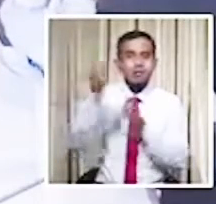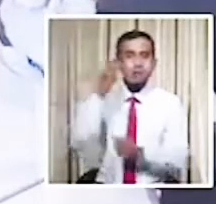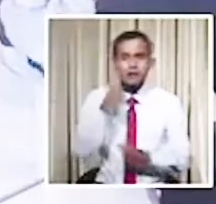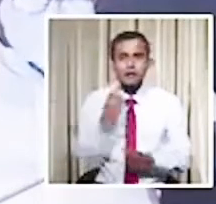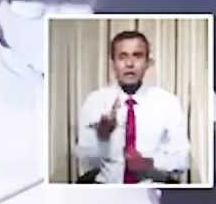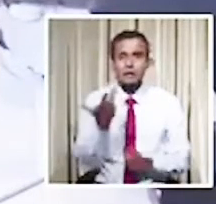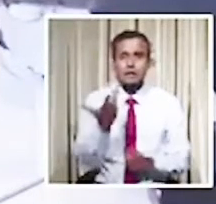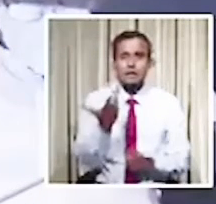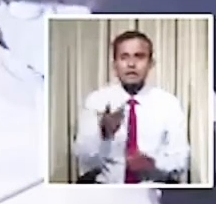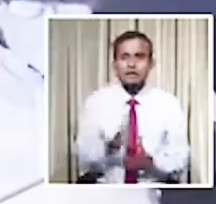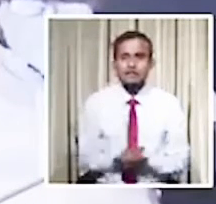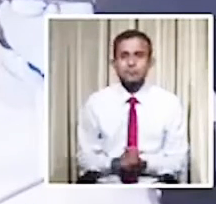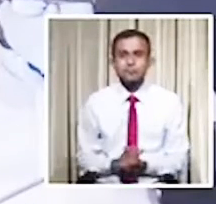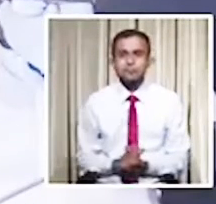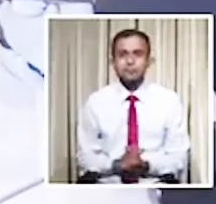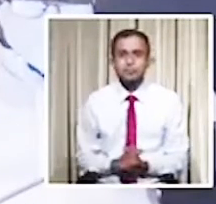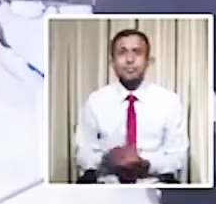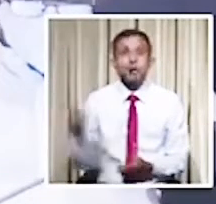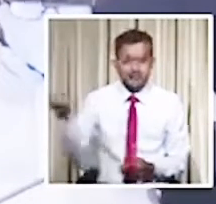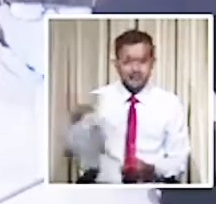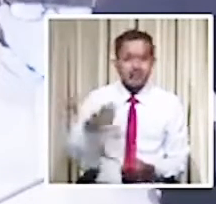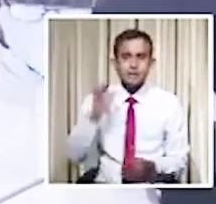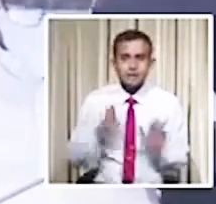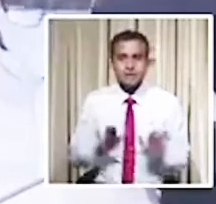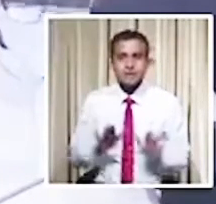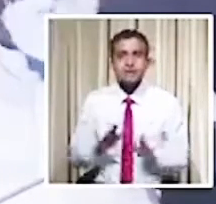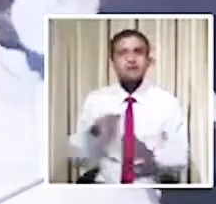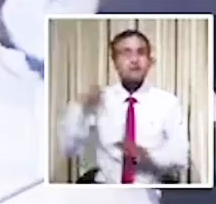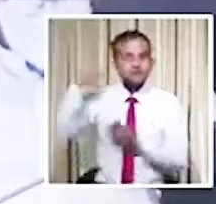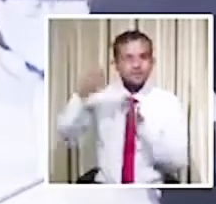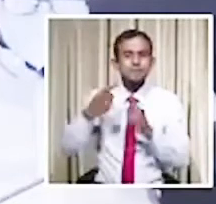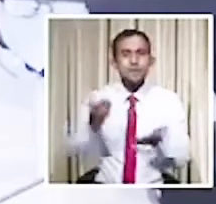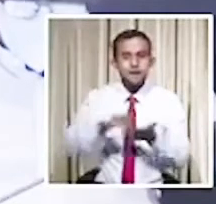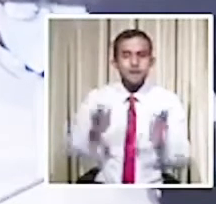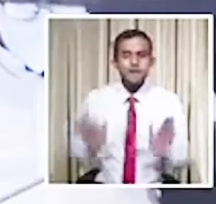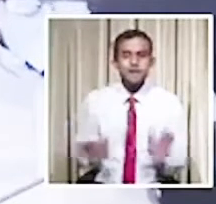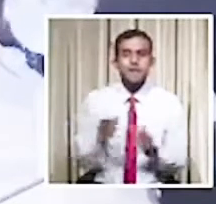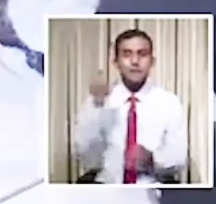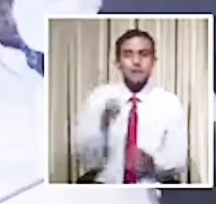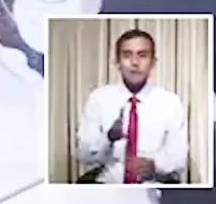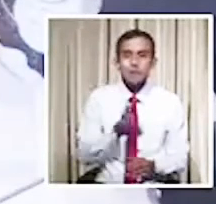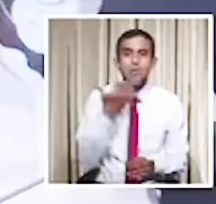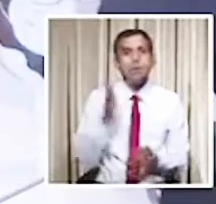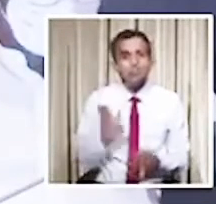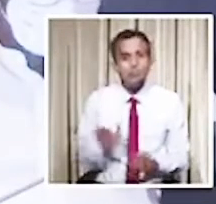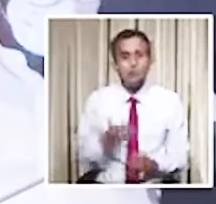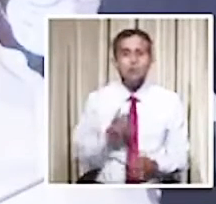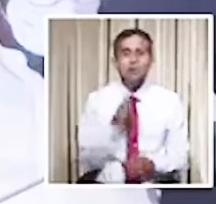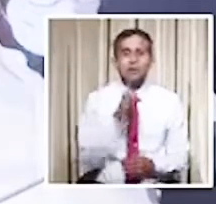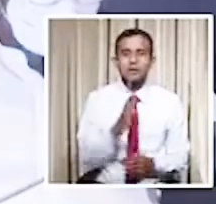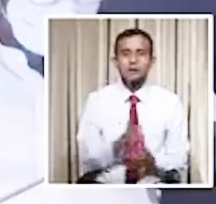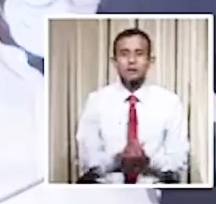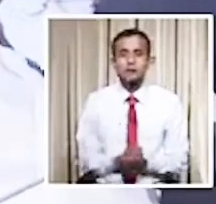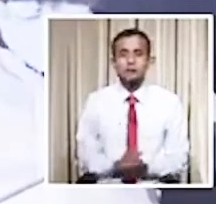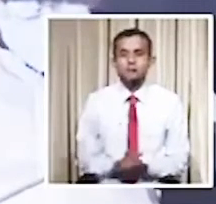ஆகியோர் நினைவுக்கு வருகின்றார்கள். வரவு செலவு திட்ட விவாதம் இடம்பெறும் போது நிதி அமைச்சர்கள் சபையில் இருந்து அந்த விவாதத்தை முழுமையாக செவிமடுப்பார்கள்.